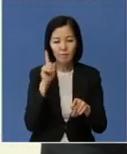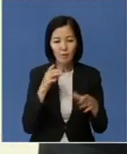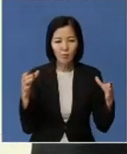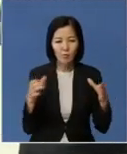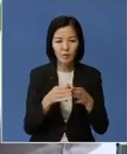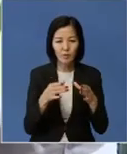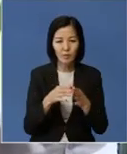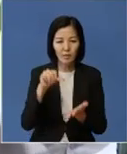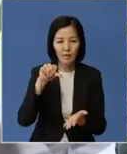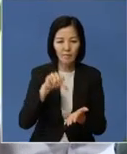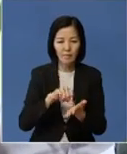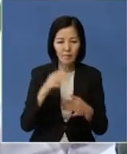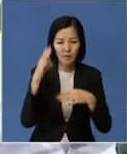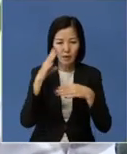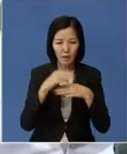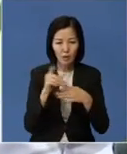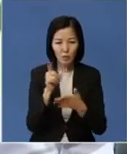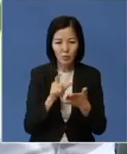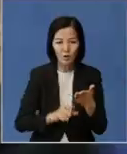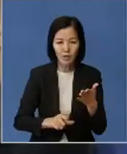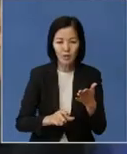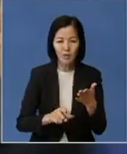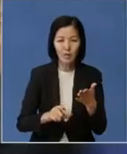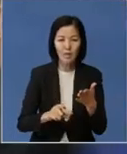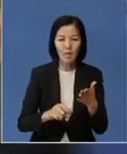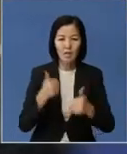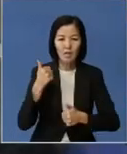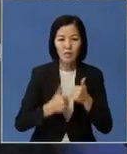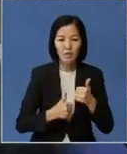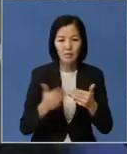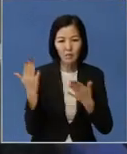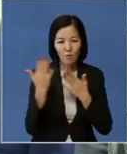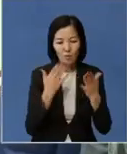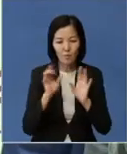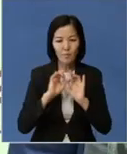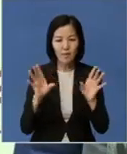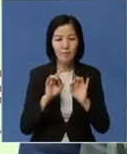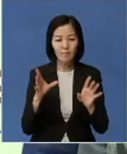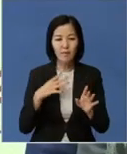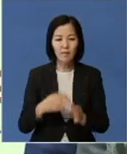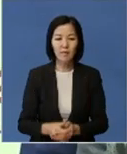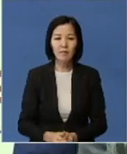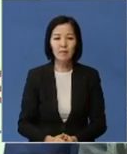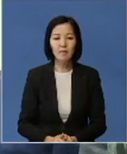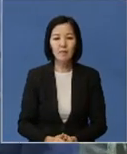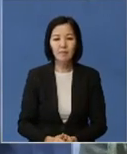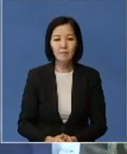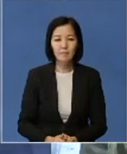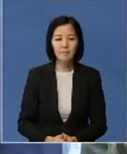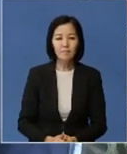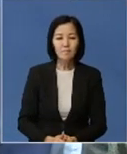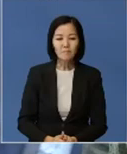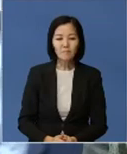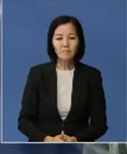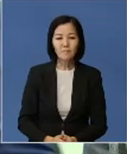ортадан табылды. Кеші иесінің өлеңдерін жарыса оқып, інілік ізеттерін жеткізді. Мен қайтқан күні не болар екен